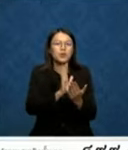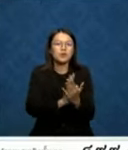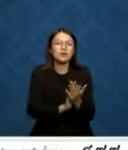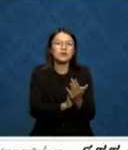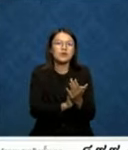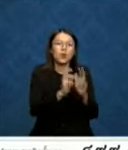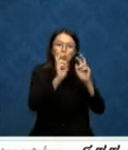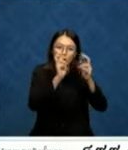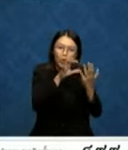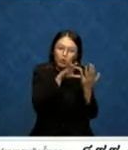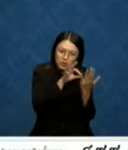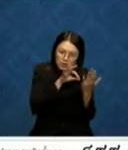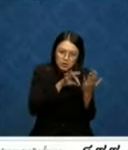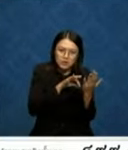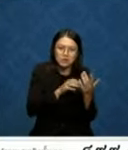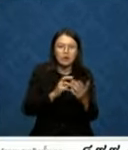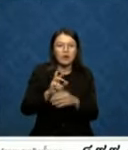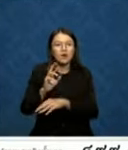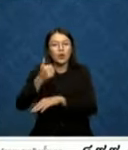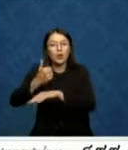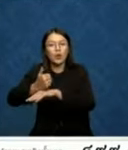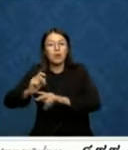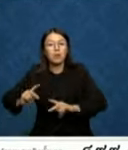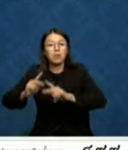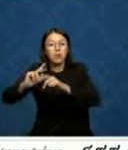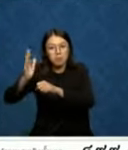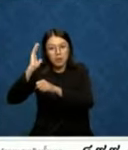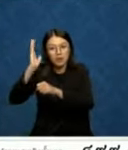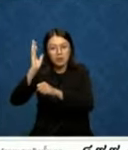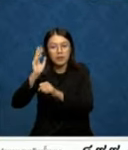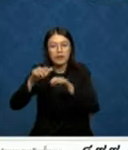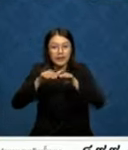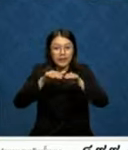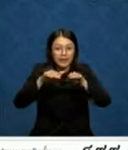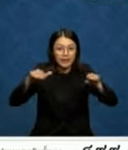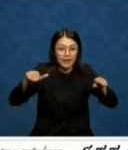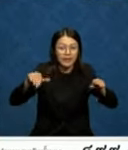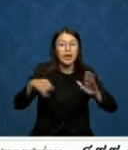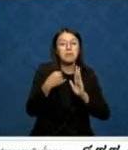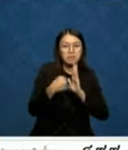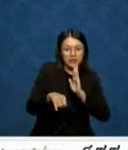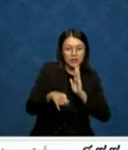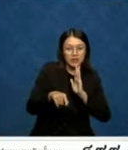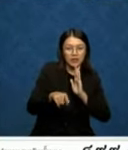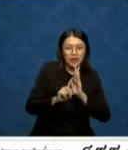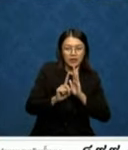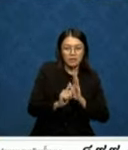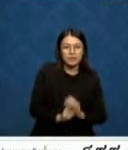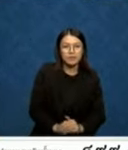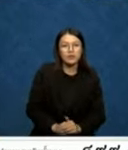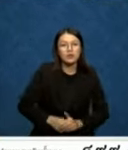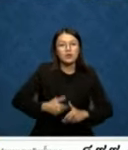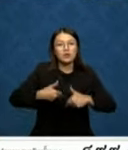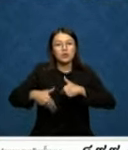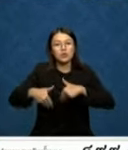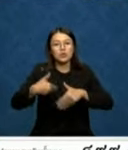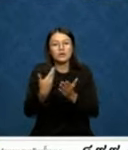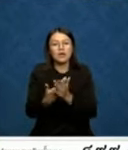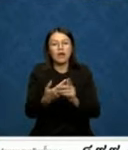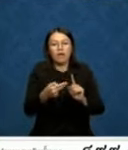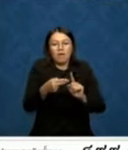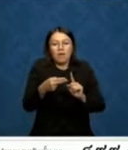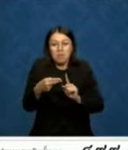ให้ทางท่านรัฐมนตรีช่วยประชาสัมพันธ์อีกทีนะครับเรื่องเกณฑ์ที่จะผิดนะครับในกรณีที่ประชาชนได้เงินดิจิตอล